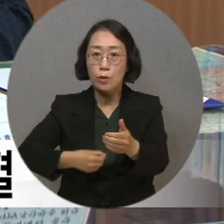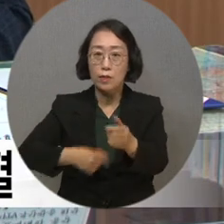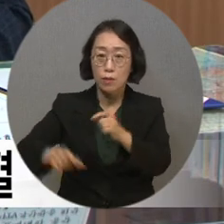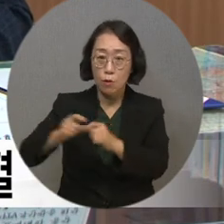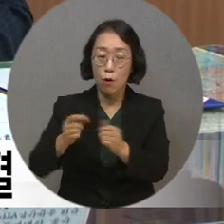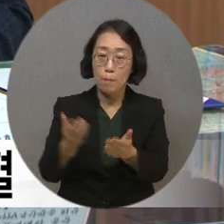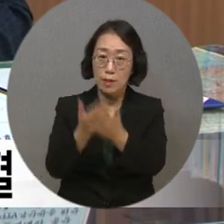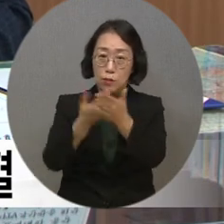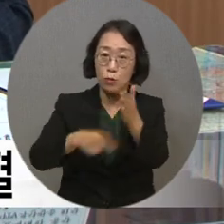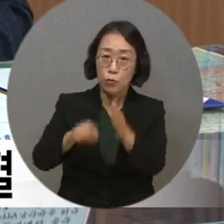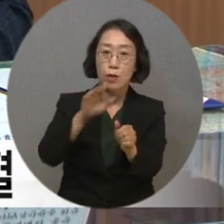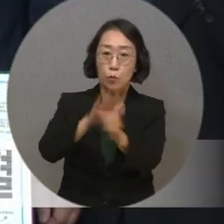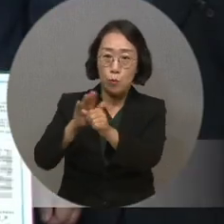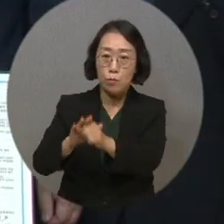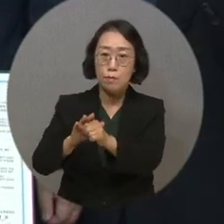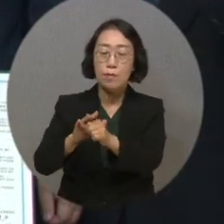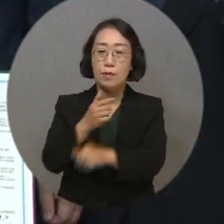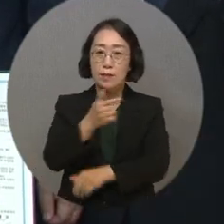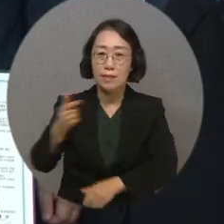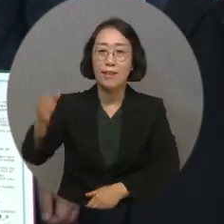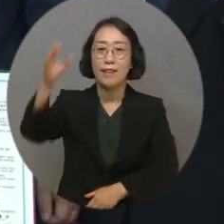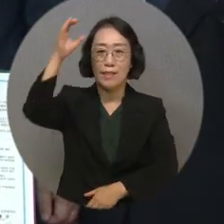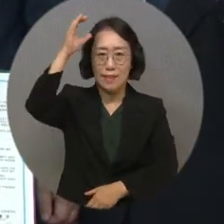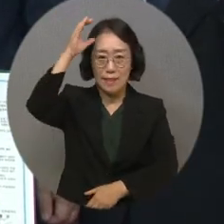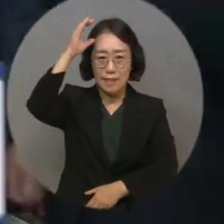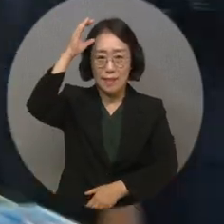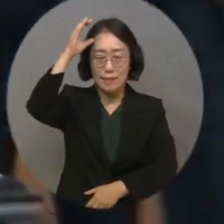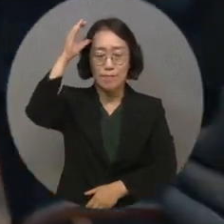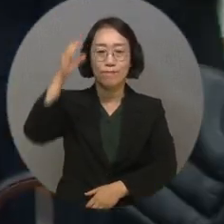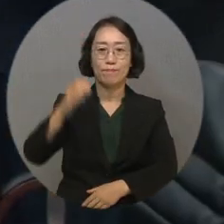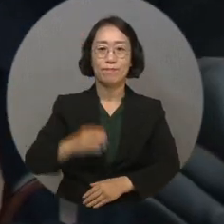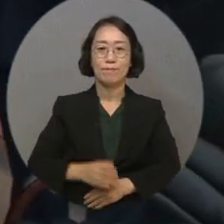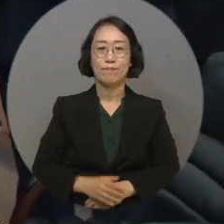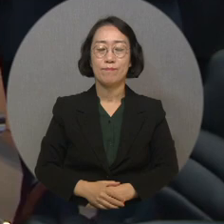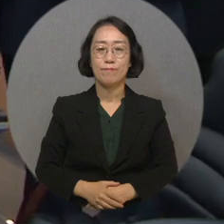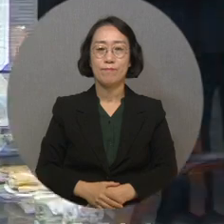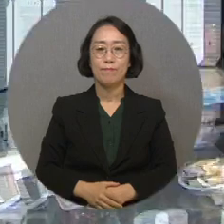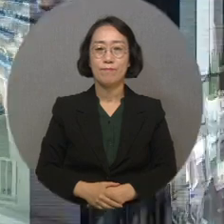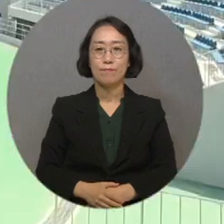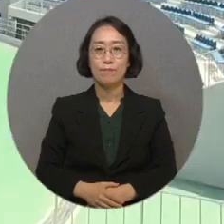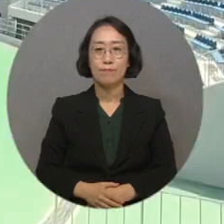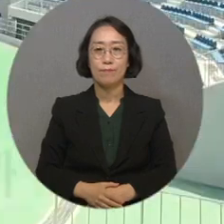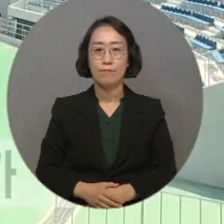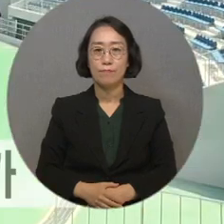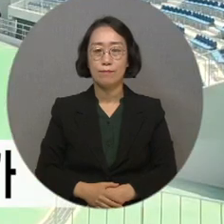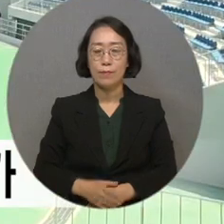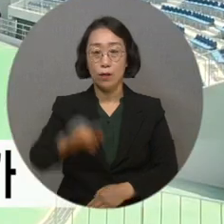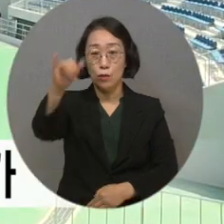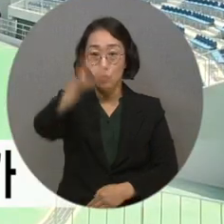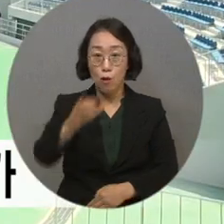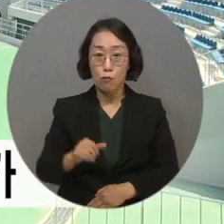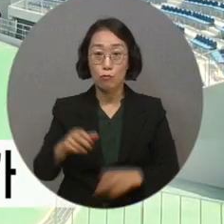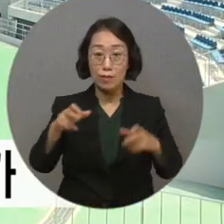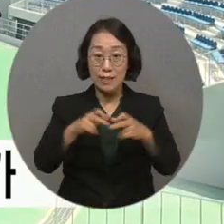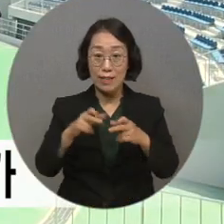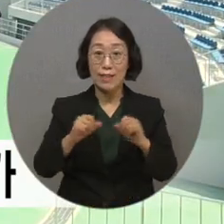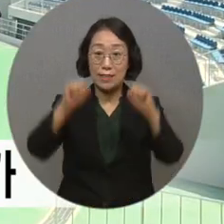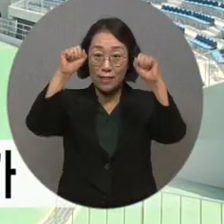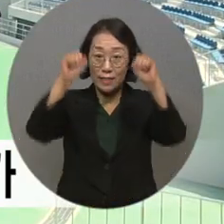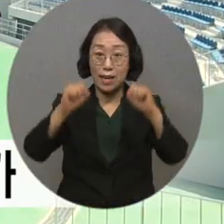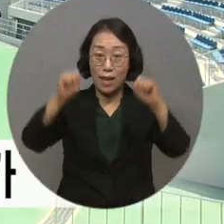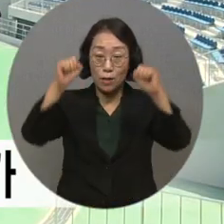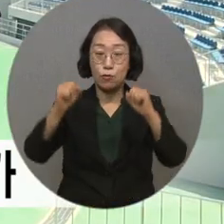기여할 수 있기를 기대해봅니다. 복지TV 뉴스 홍명영입니다. 전국 장애인 체육인들의